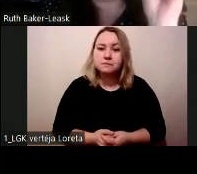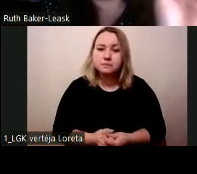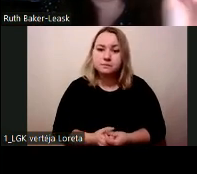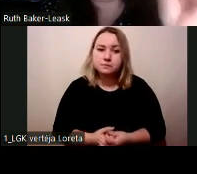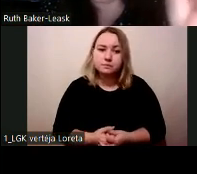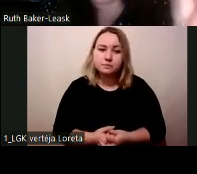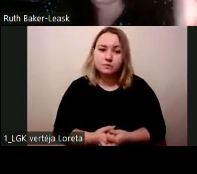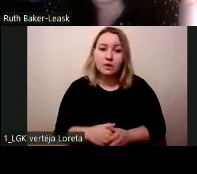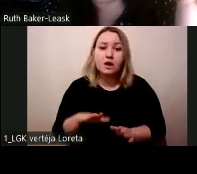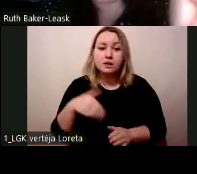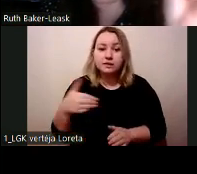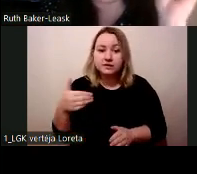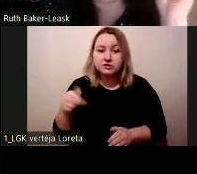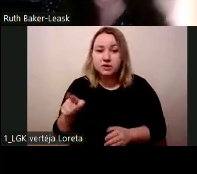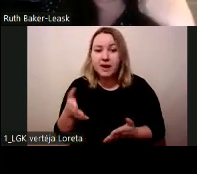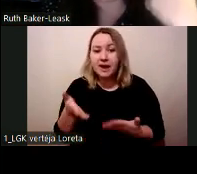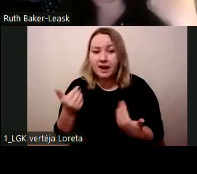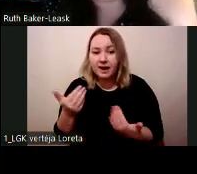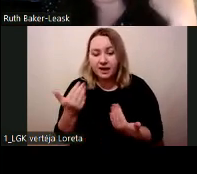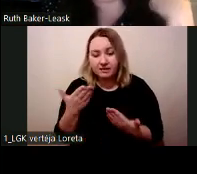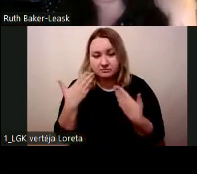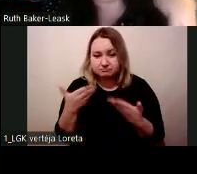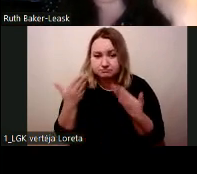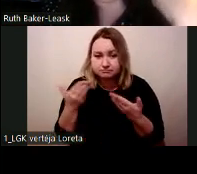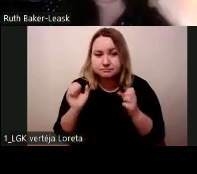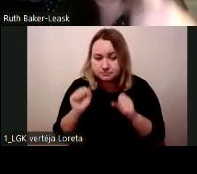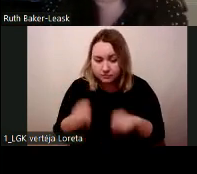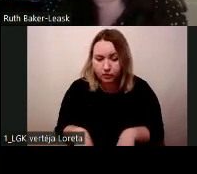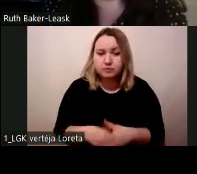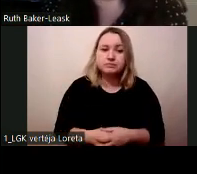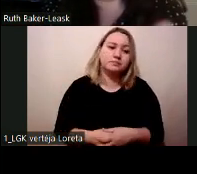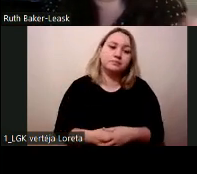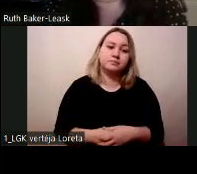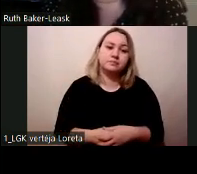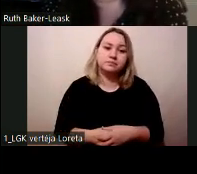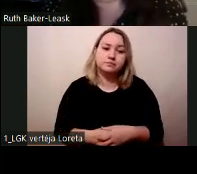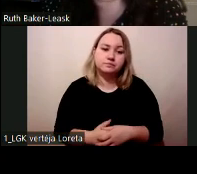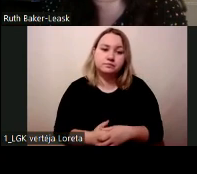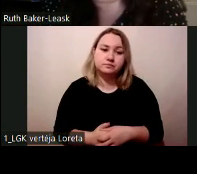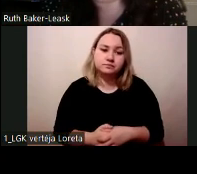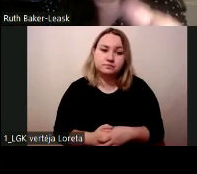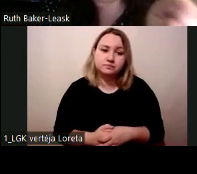Dešinė netgi yra lengvo skaitimo knygelės ir